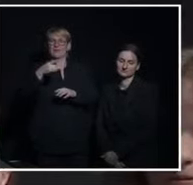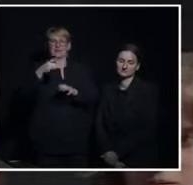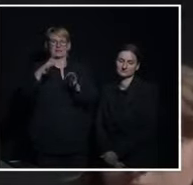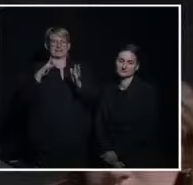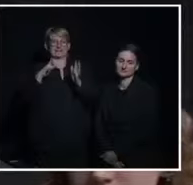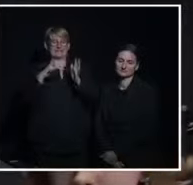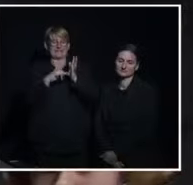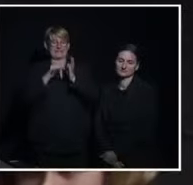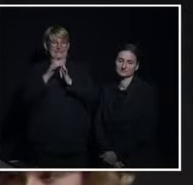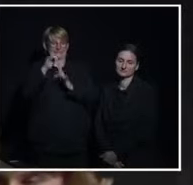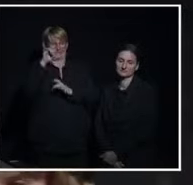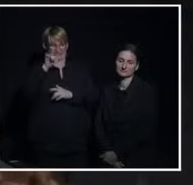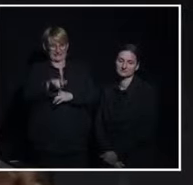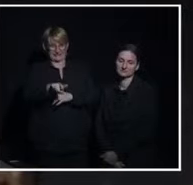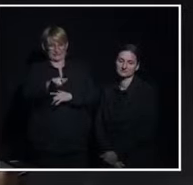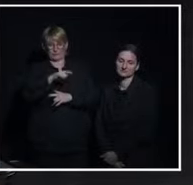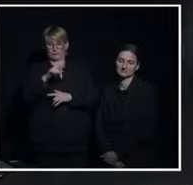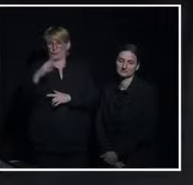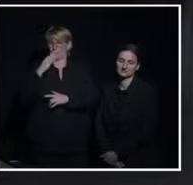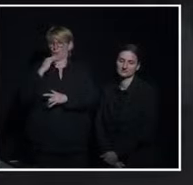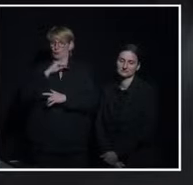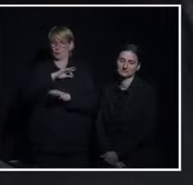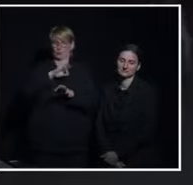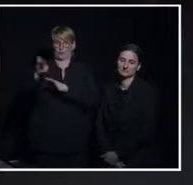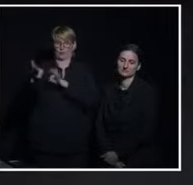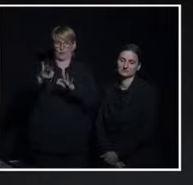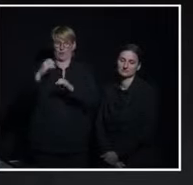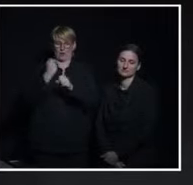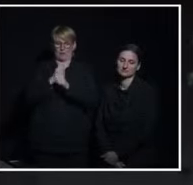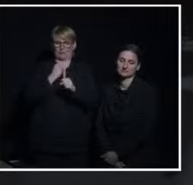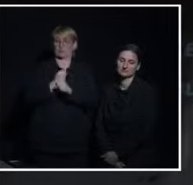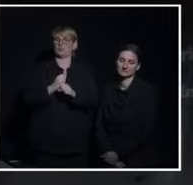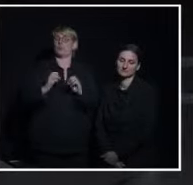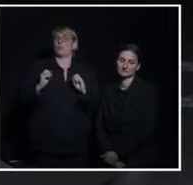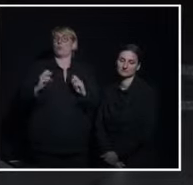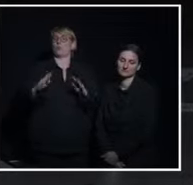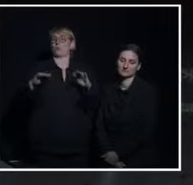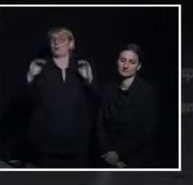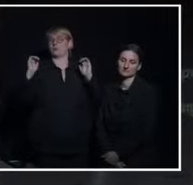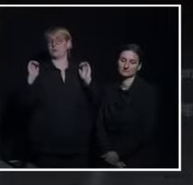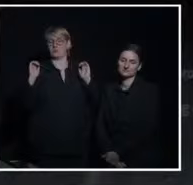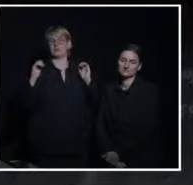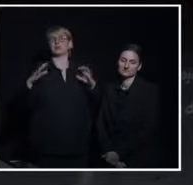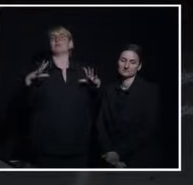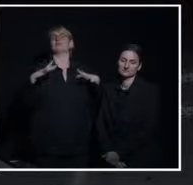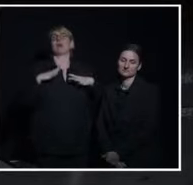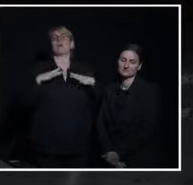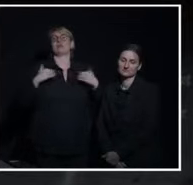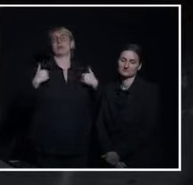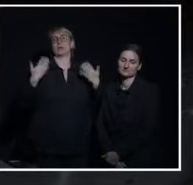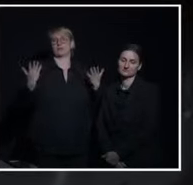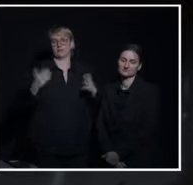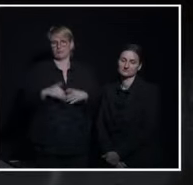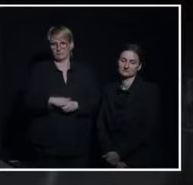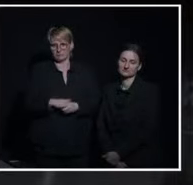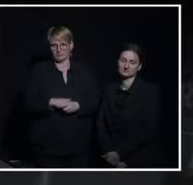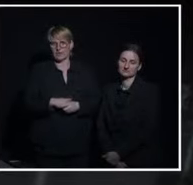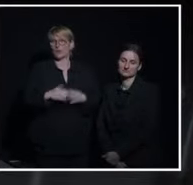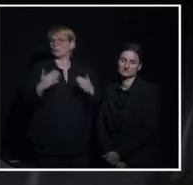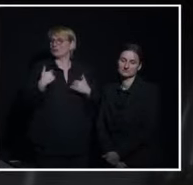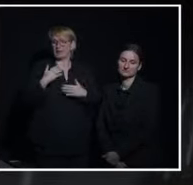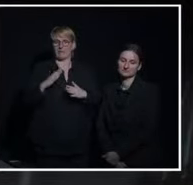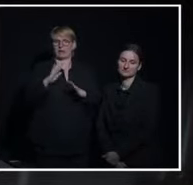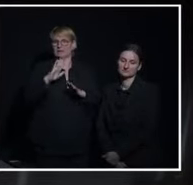Christ darf mehr für die Juden arbeiten, hat er gesagt, okay, dann mache ich das freiwillig. Und er war immer in